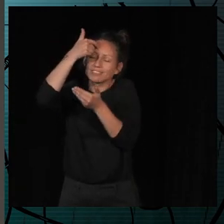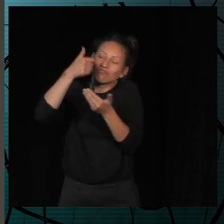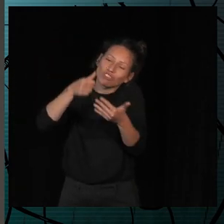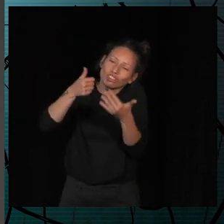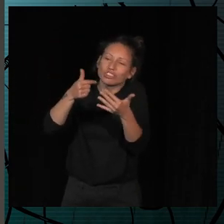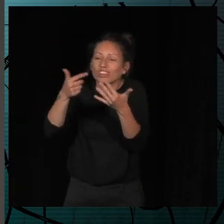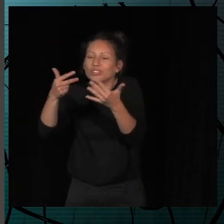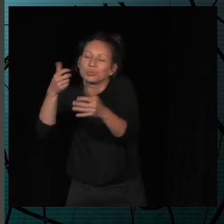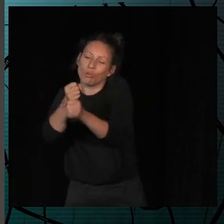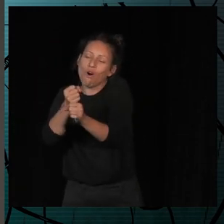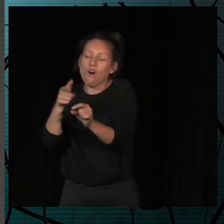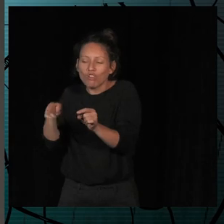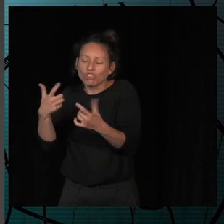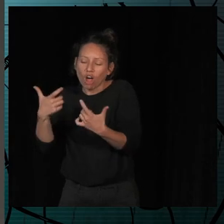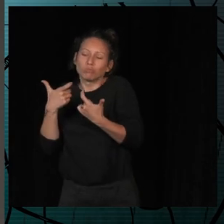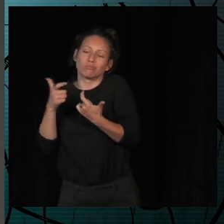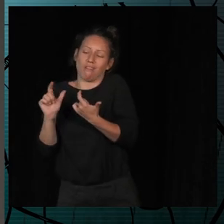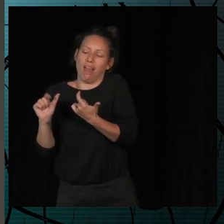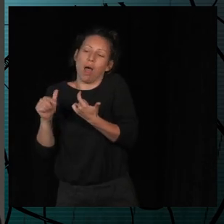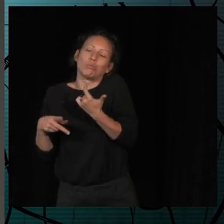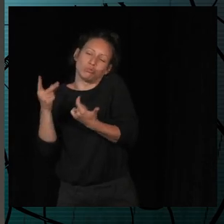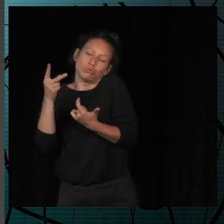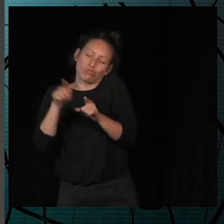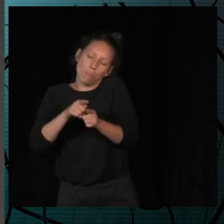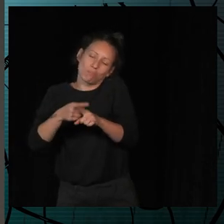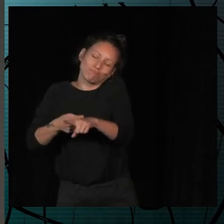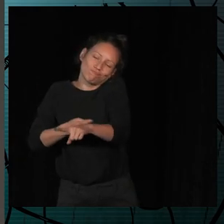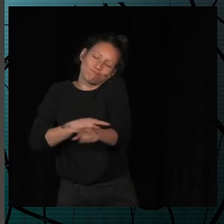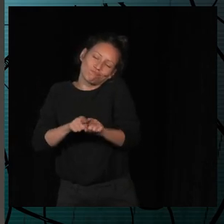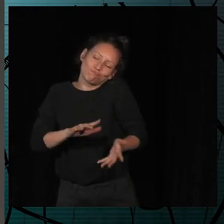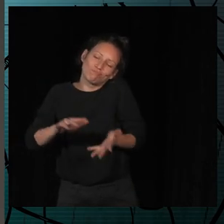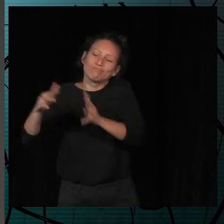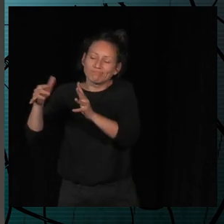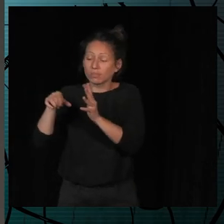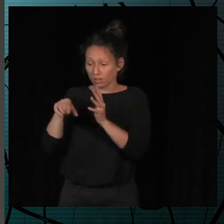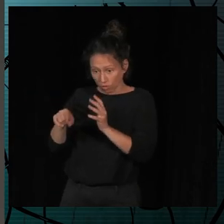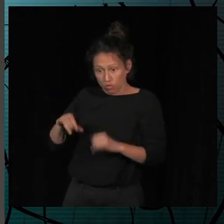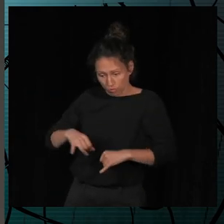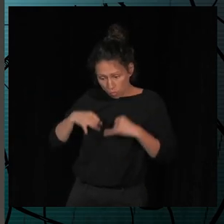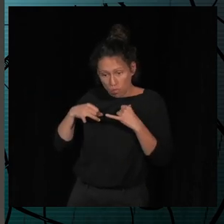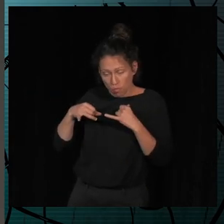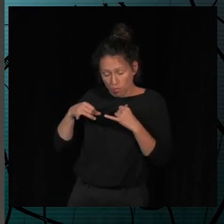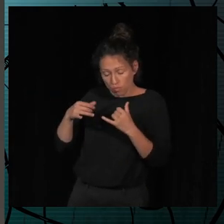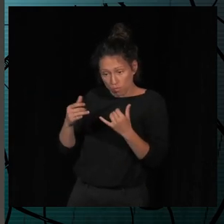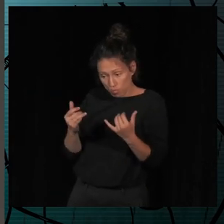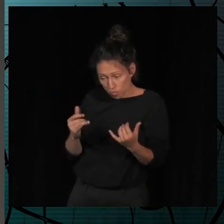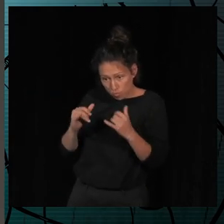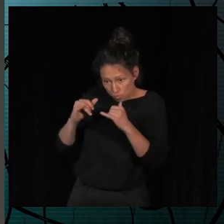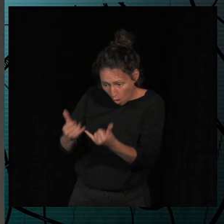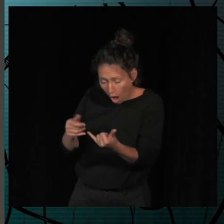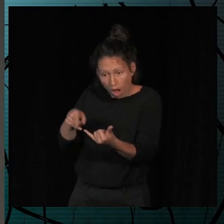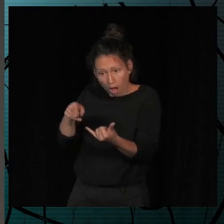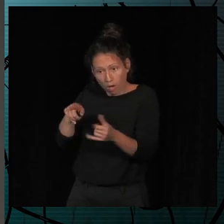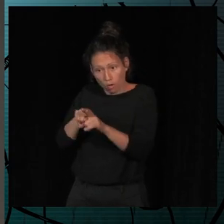commence à être bien suffisamment posé pour qu'en règle générale le joueur à ce moment-là commence à réinvestir sa